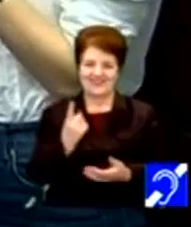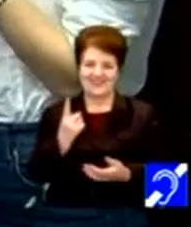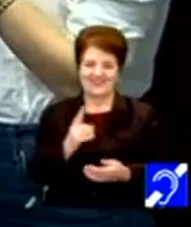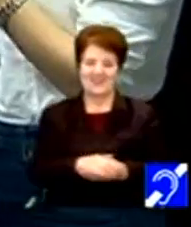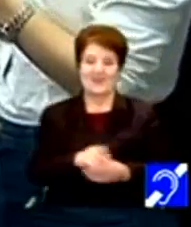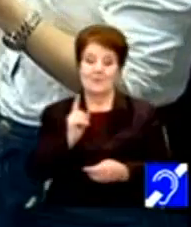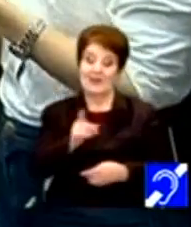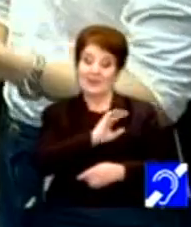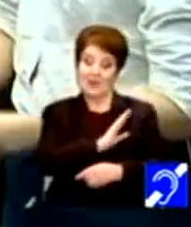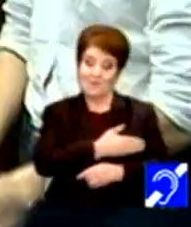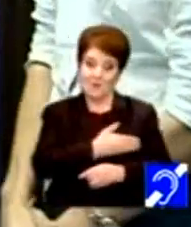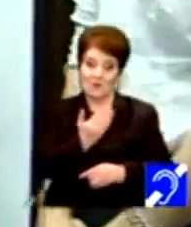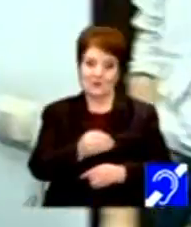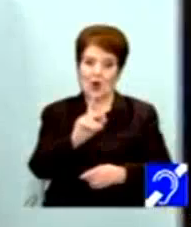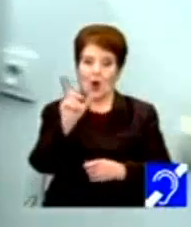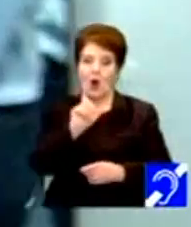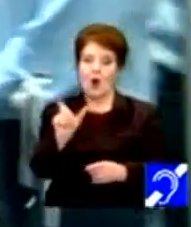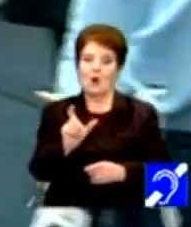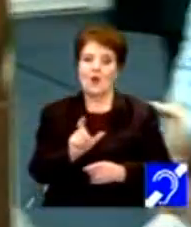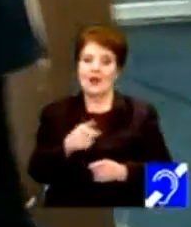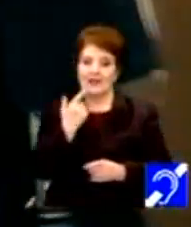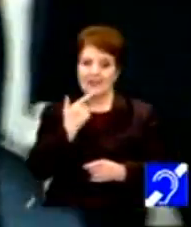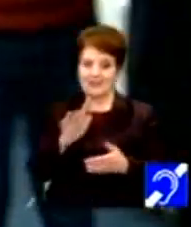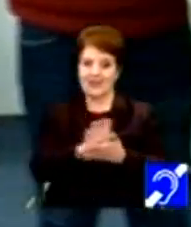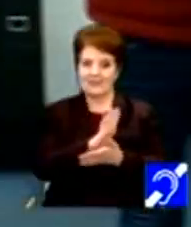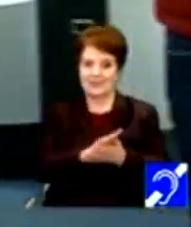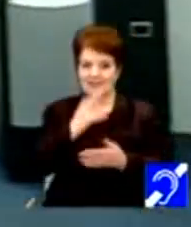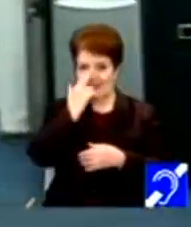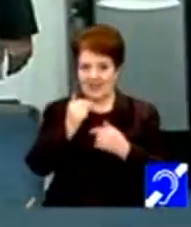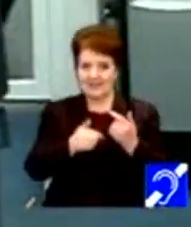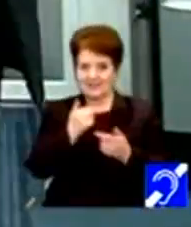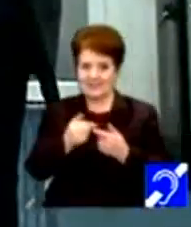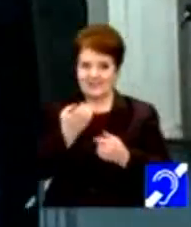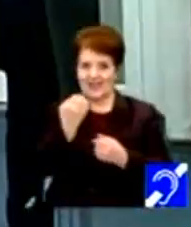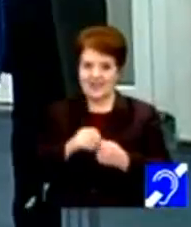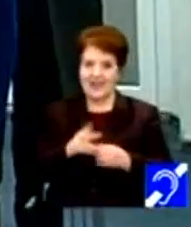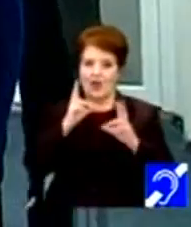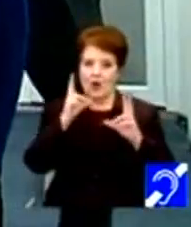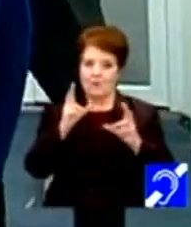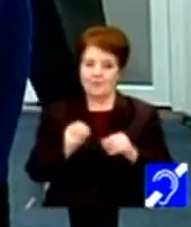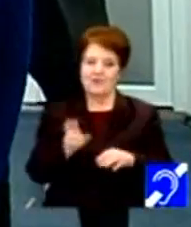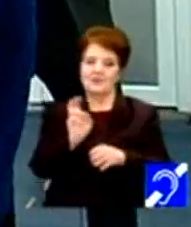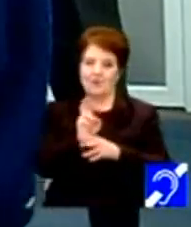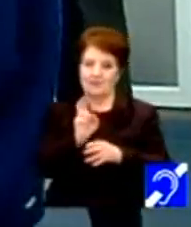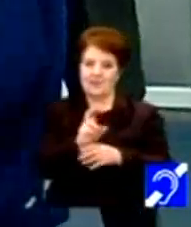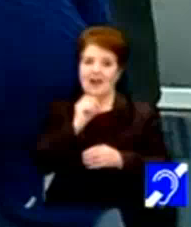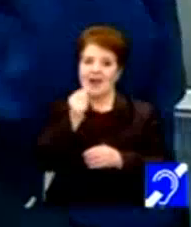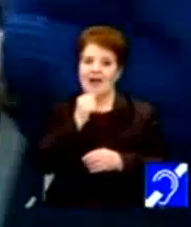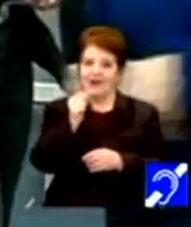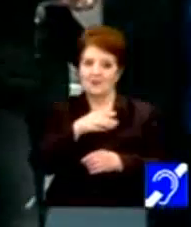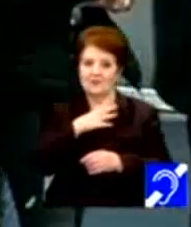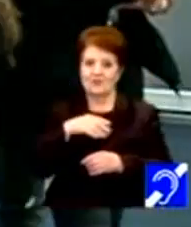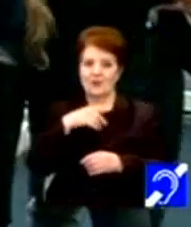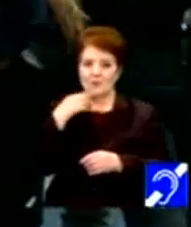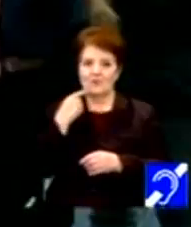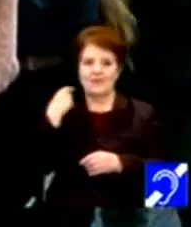Pentru efortul lor, colindătorii au fost răsplătiți așa cum cere tradiția, iar ei au promis că ne vor vizita la anul și la mulți